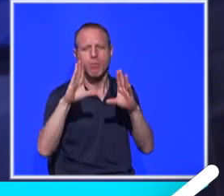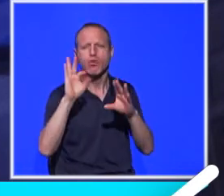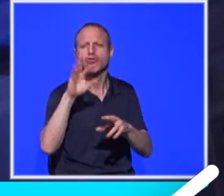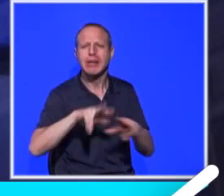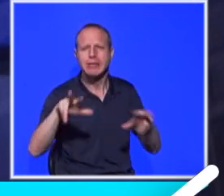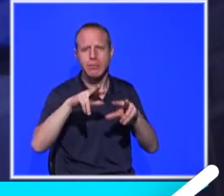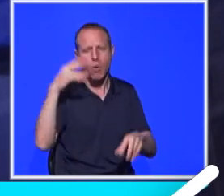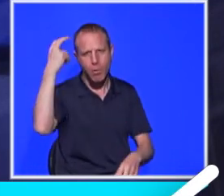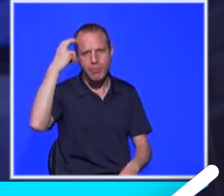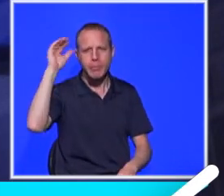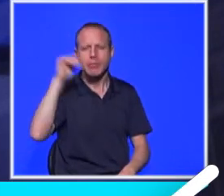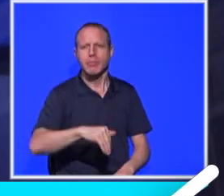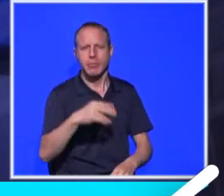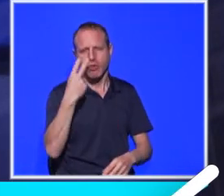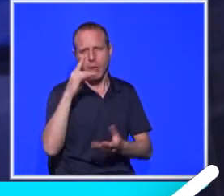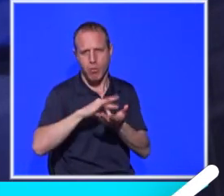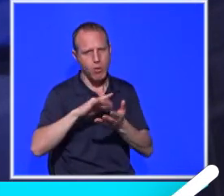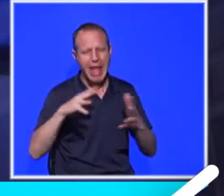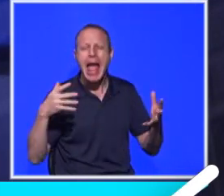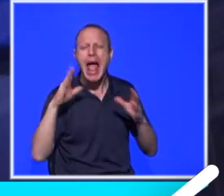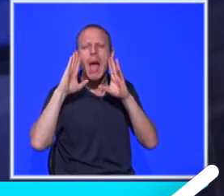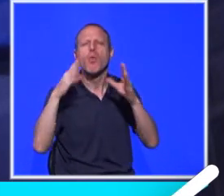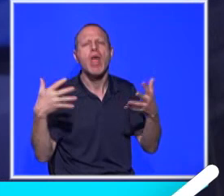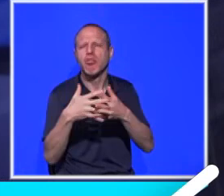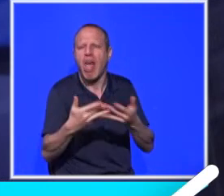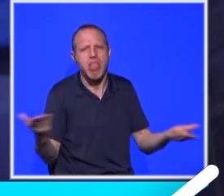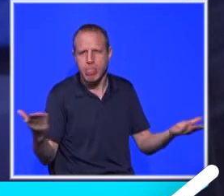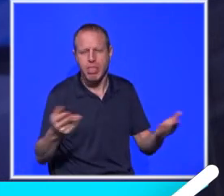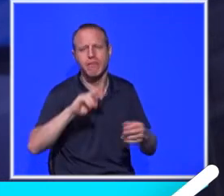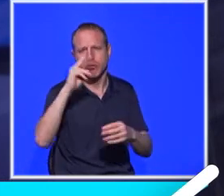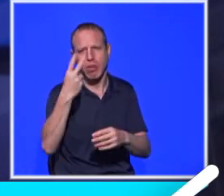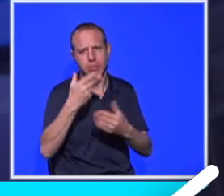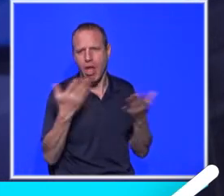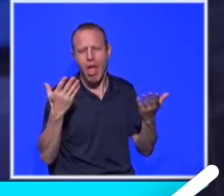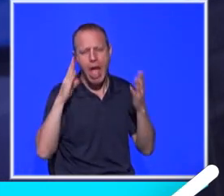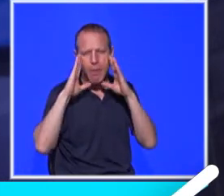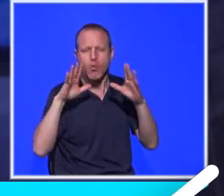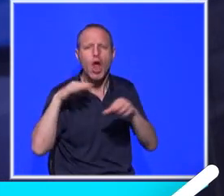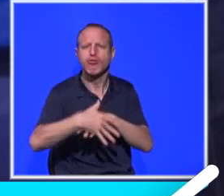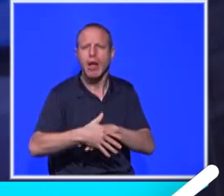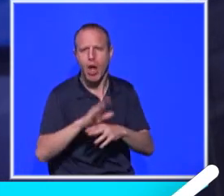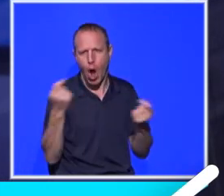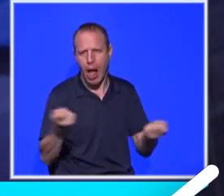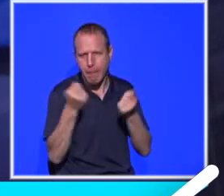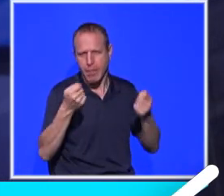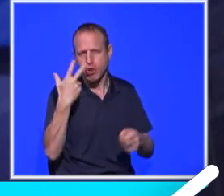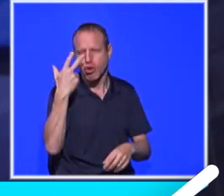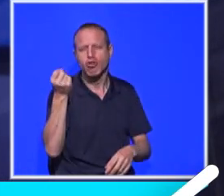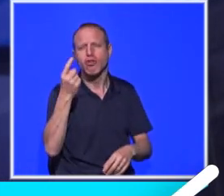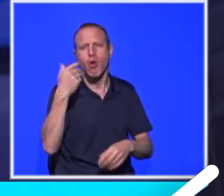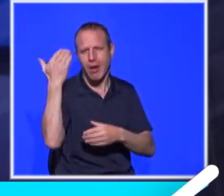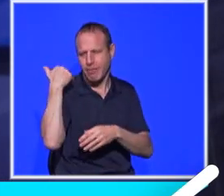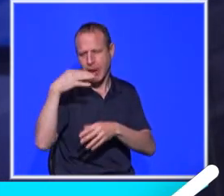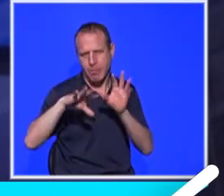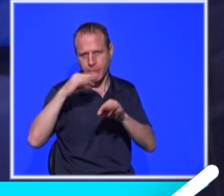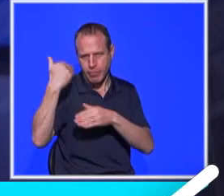למעשה נפל בשני מקומות. א', אמון האחדות, אין אחדות, ושתיים, אמון ההשפעה. כאילו כל הקמפיין שלהם שלושה שבועות לפני הבחירות